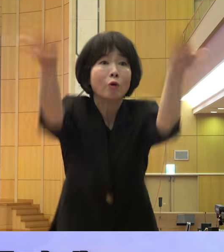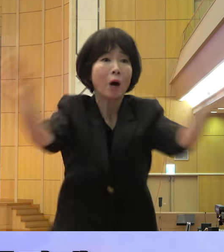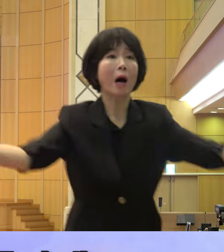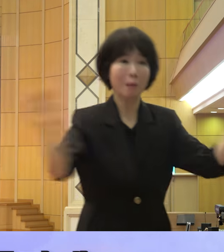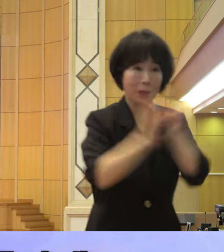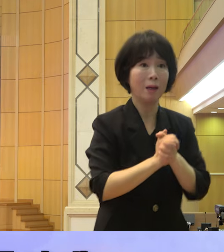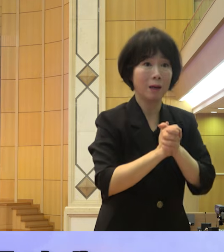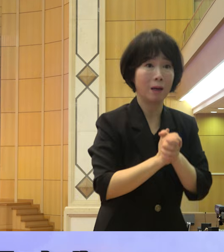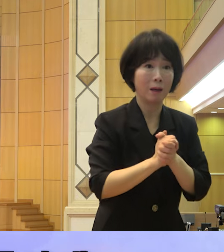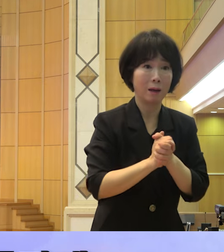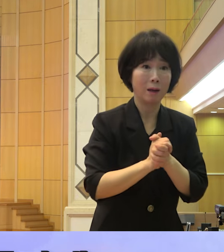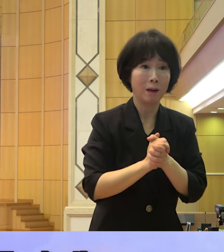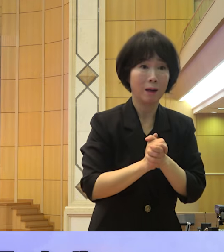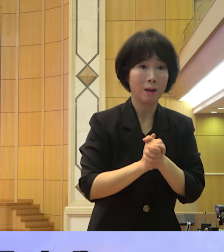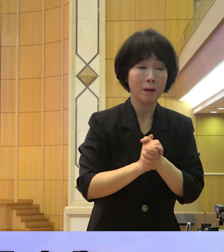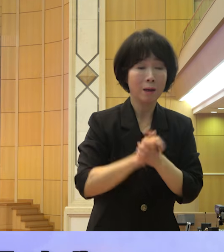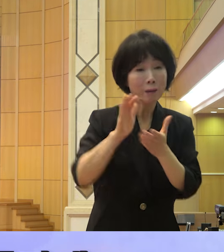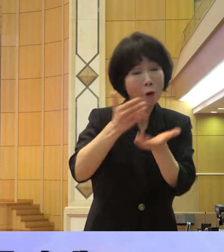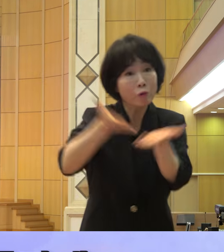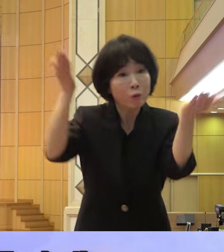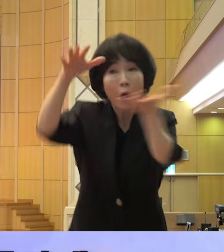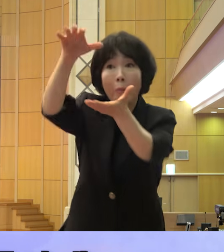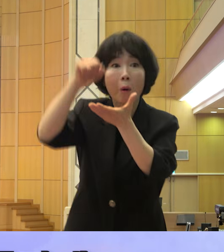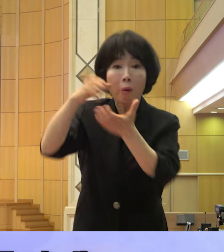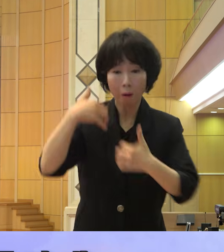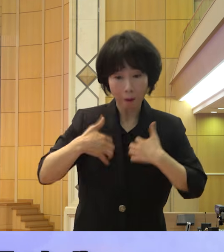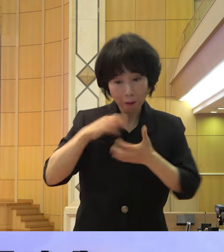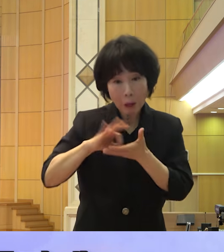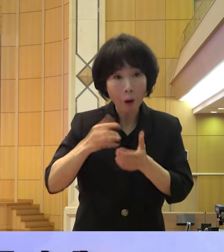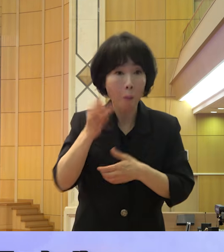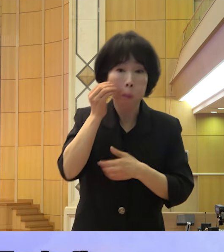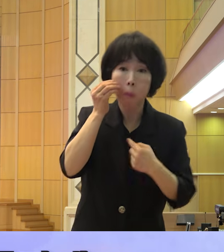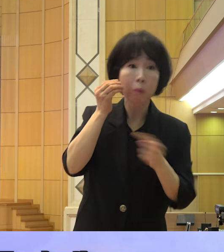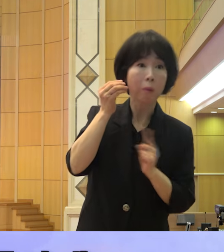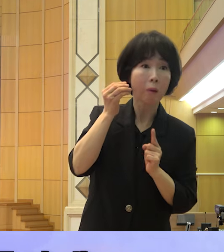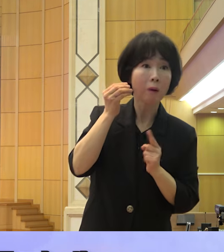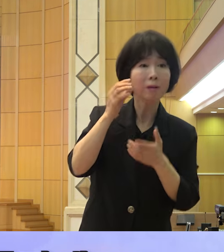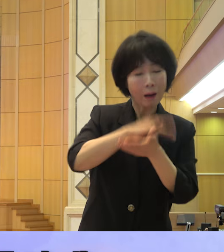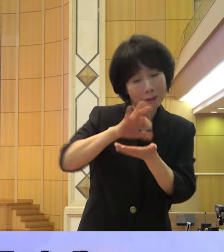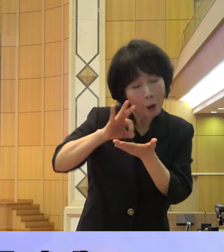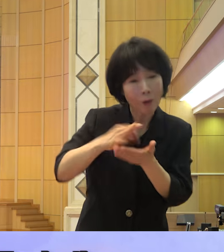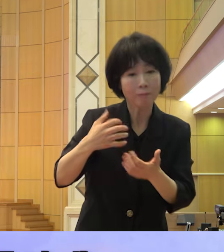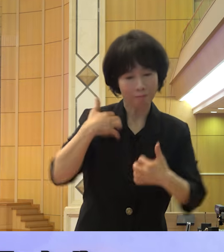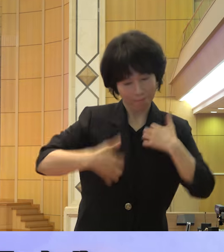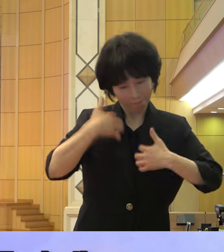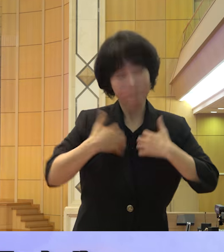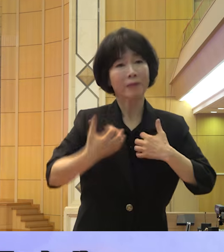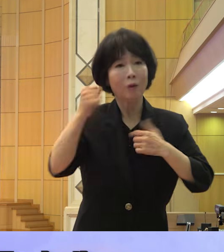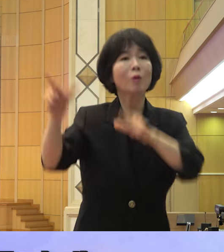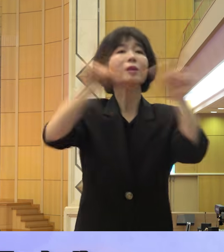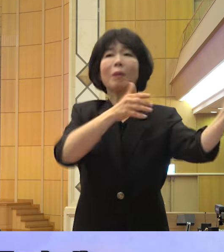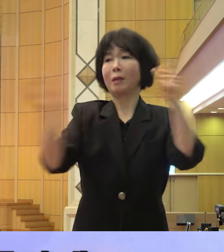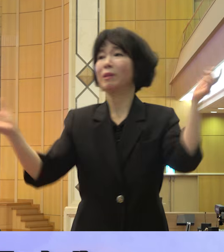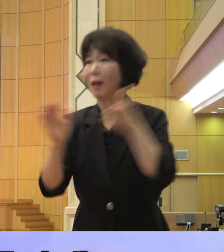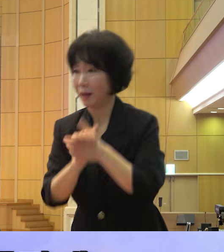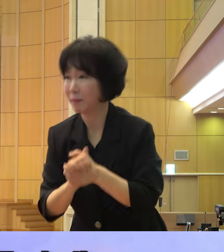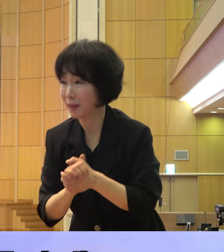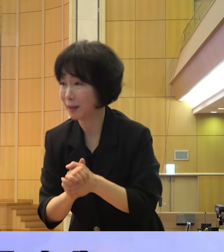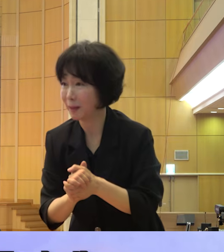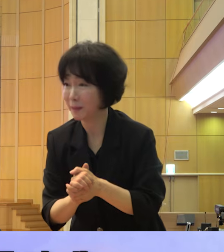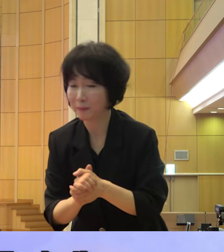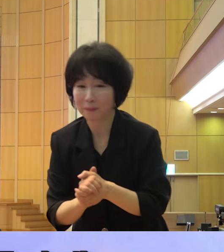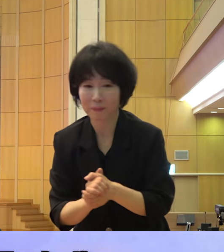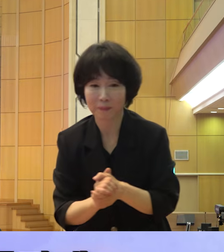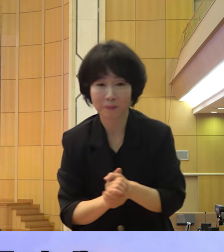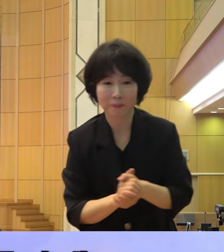한다는 거예요. 아니, 받아도 누리지 못하면 소용없는 거예요. 누릴 줄 알아야지. 예? 옛말에 어떤 사람은 샘물 파고